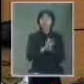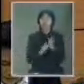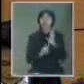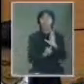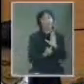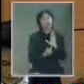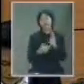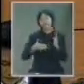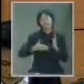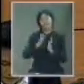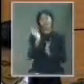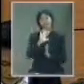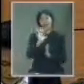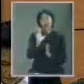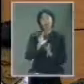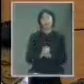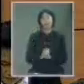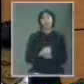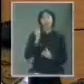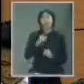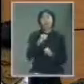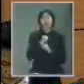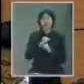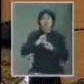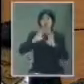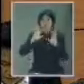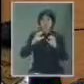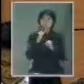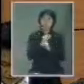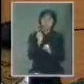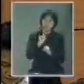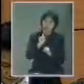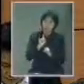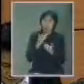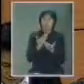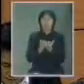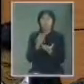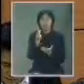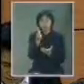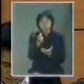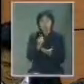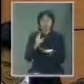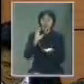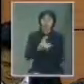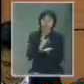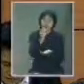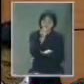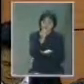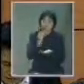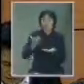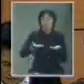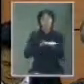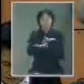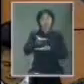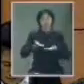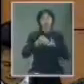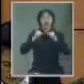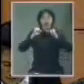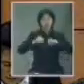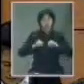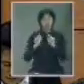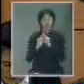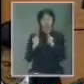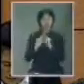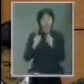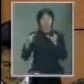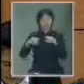ครับต้องเสนอให้ชัดเจนว่าจะทำอะไรยังไงเท่าไหร่แล้วสภาเราก็พิจารณาตั้งกรรมธิการ